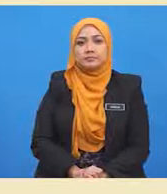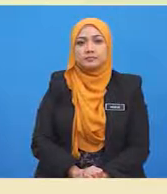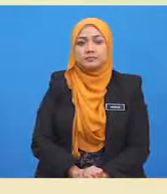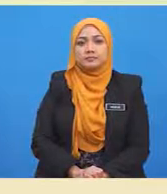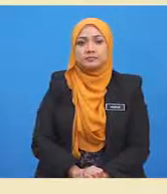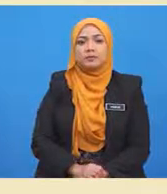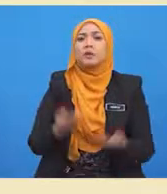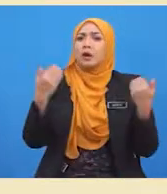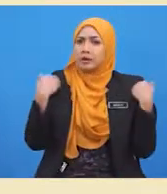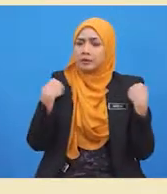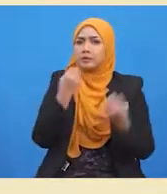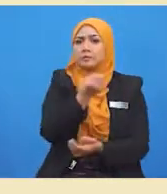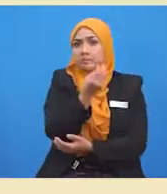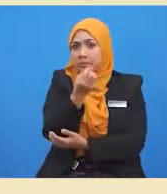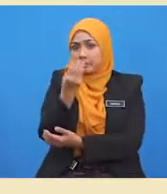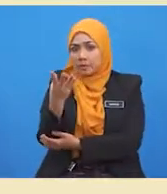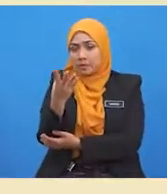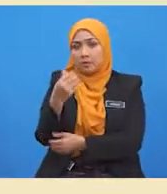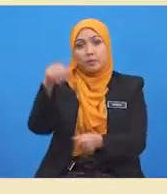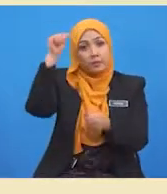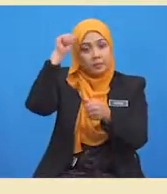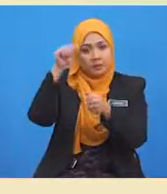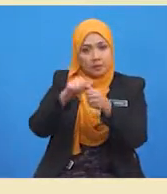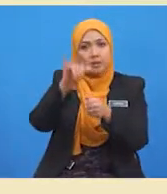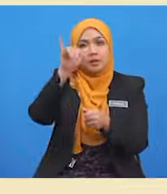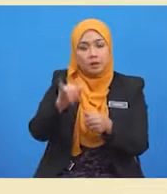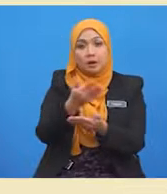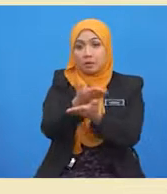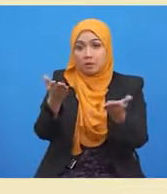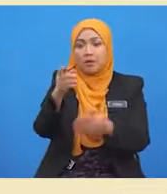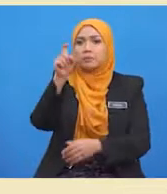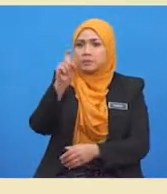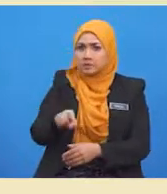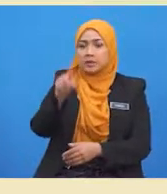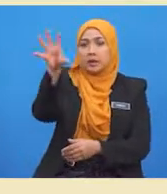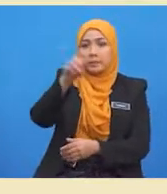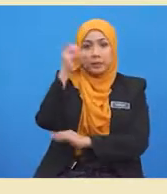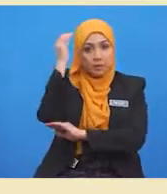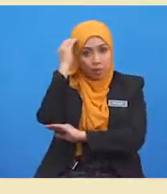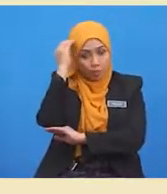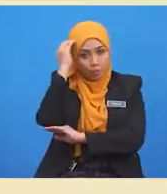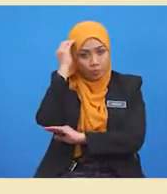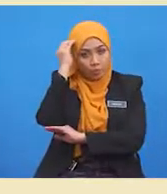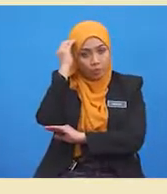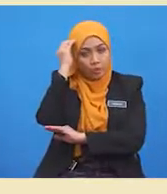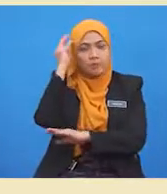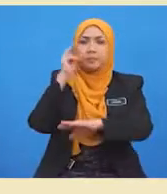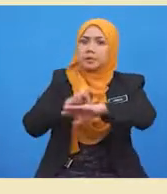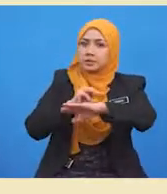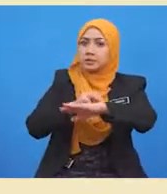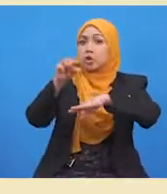kedopok beberapa kode ingatan yang kamu perlu ambil perhatian semacam menggunakan